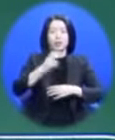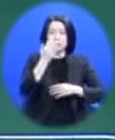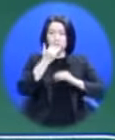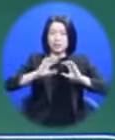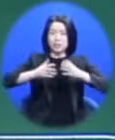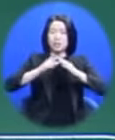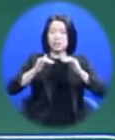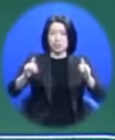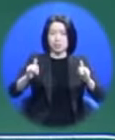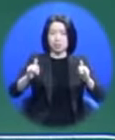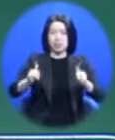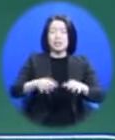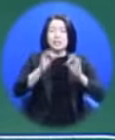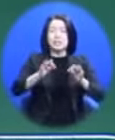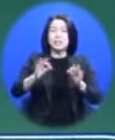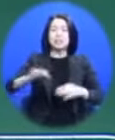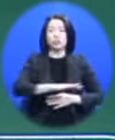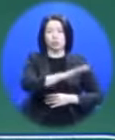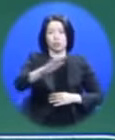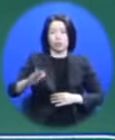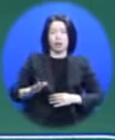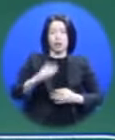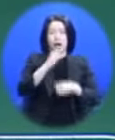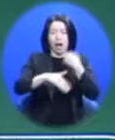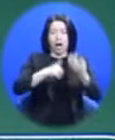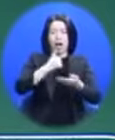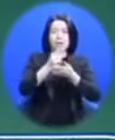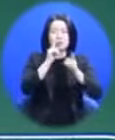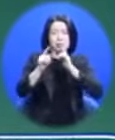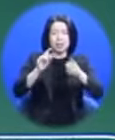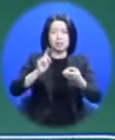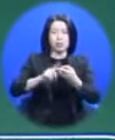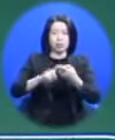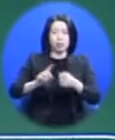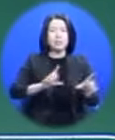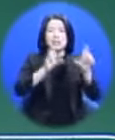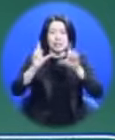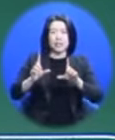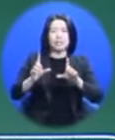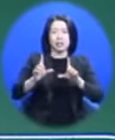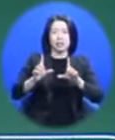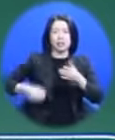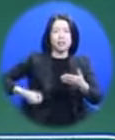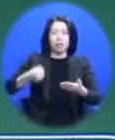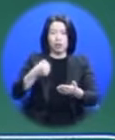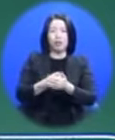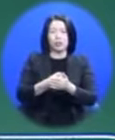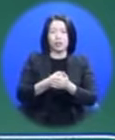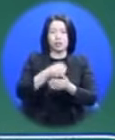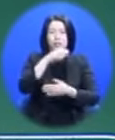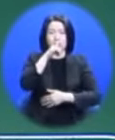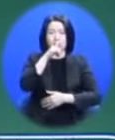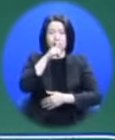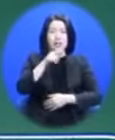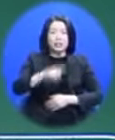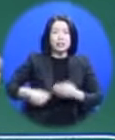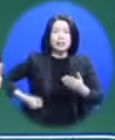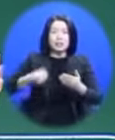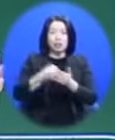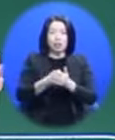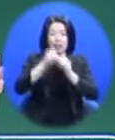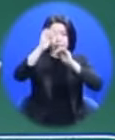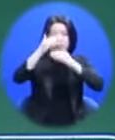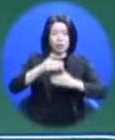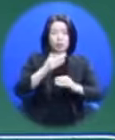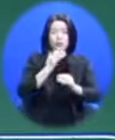백성들이 이제는 우리가 하나님의 말씀대로만 살자 그렇게 결단을 합니다. 그 결단하는 내용